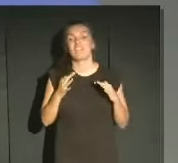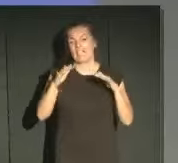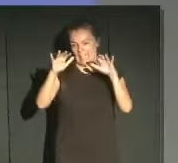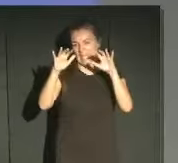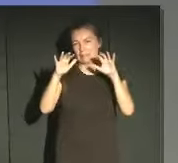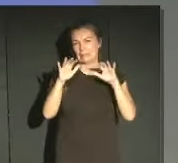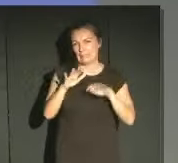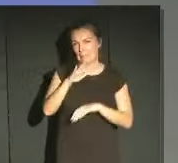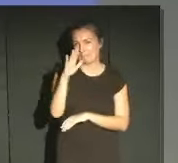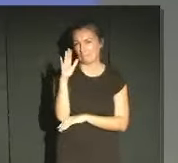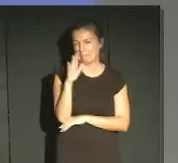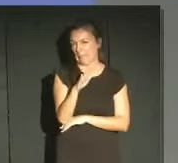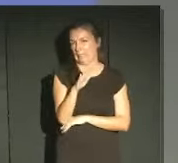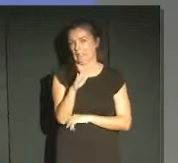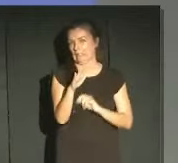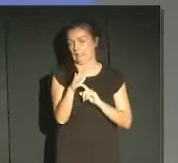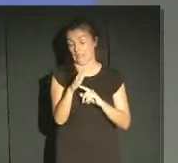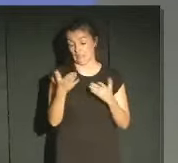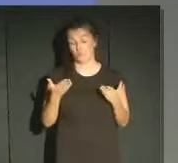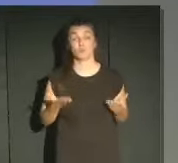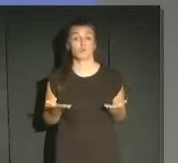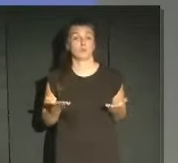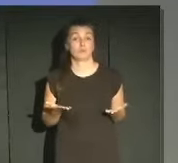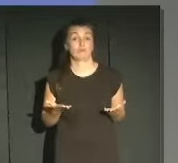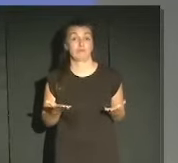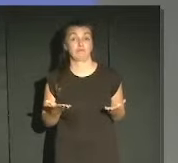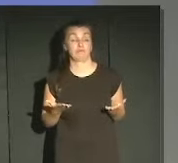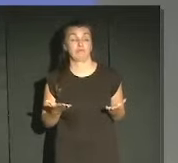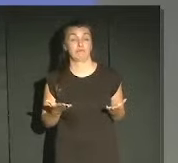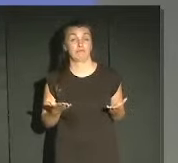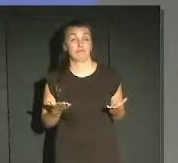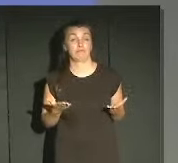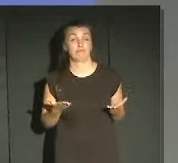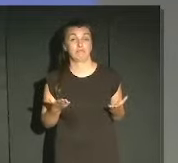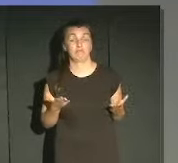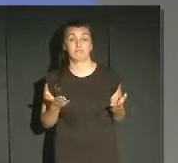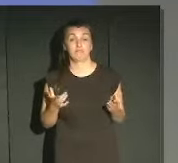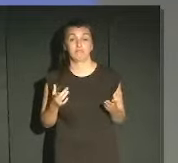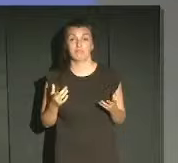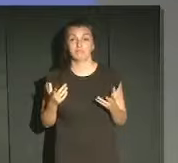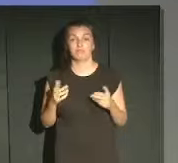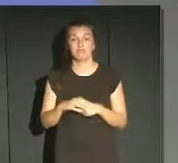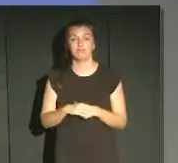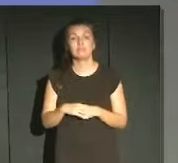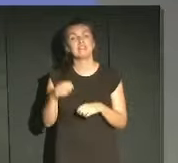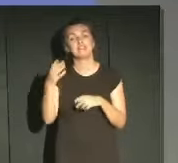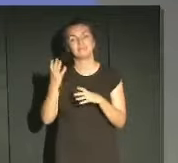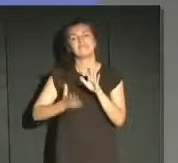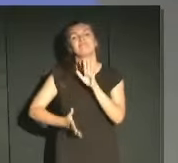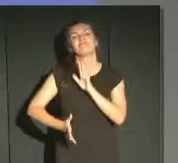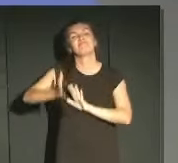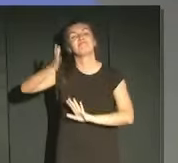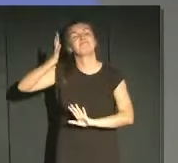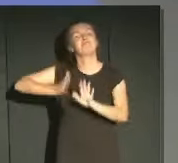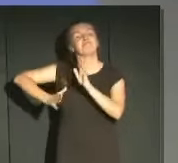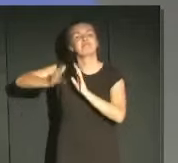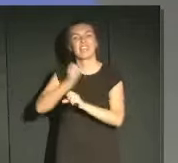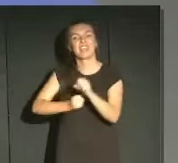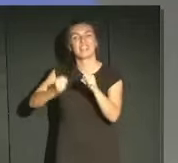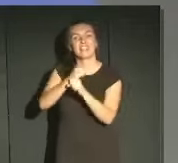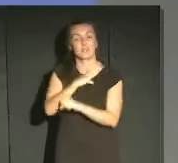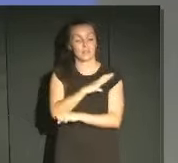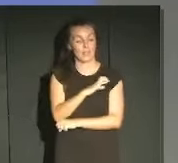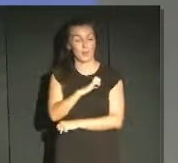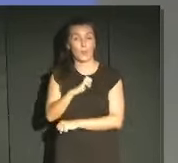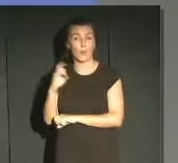administrativement au moment où nous parlons et depuis la création de la CEE